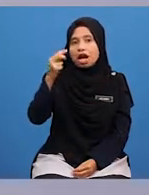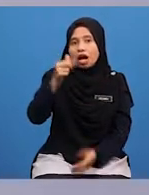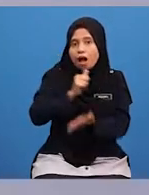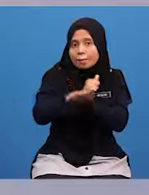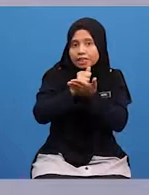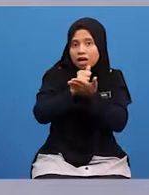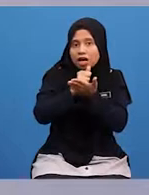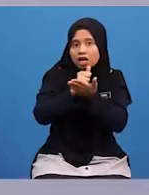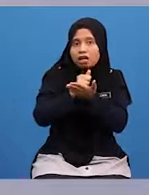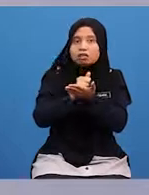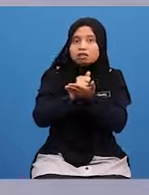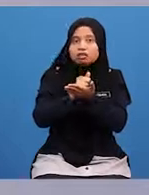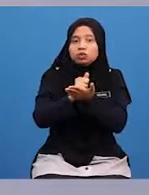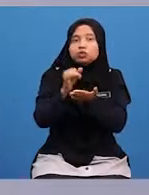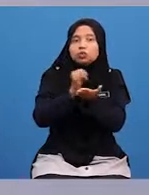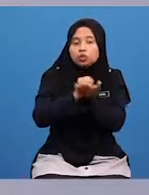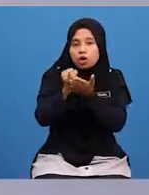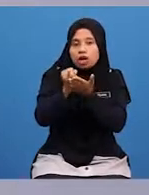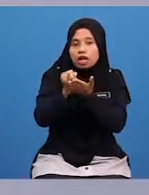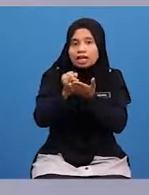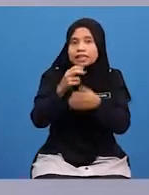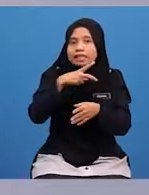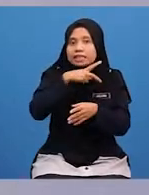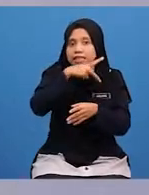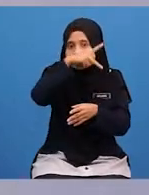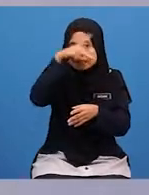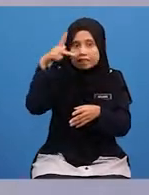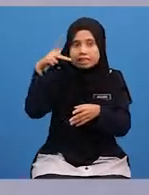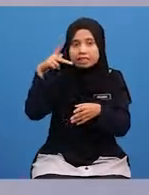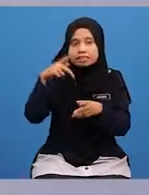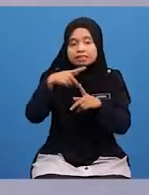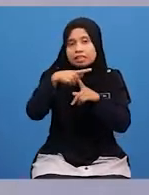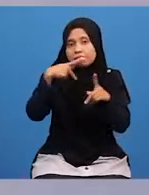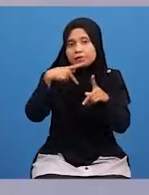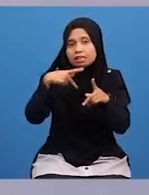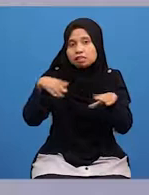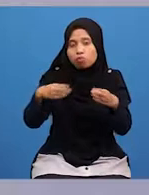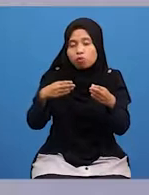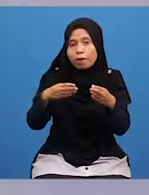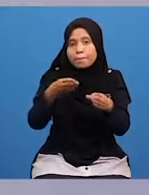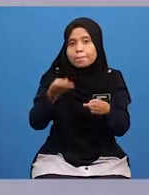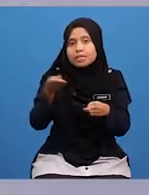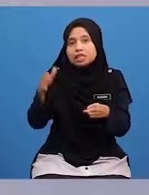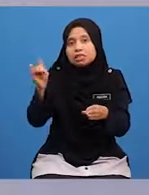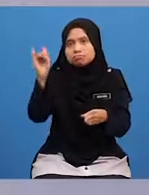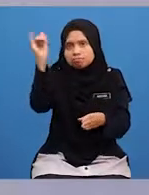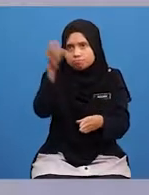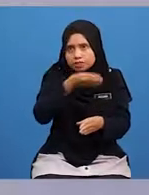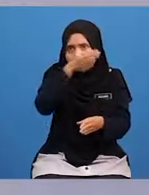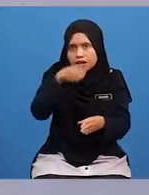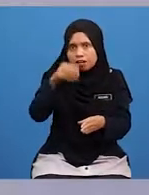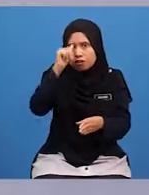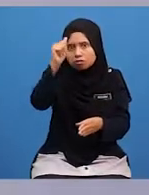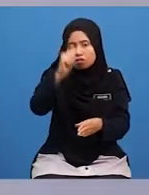bersifat amanah, jujur serta terpelihara daripada melakukan sesuatu yang dilarang oleh